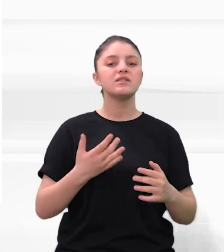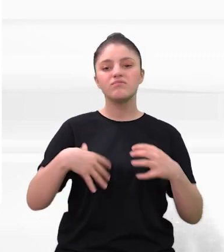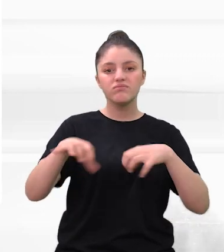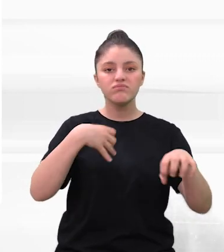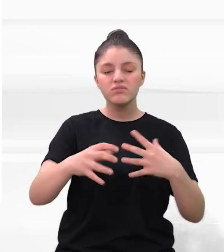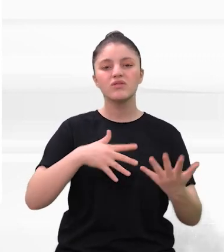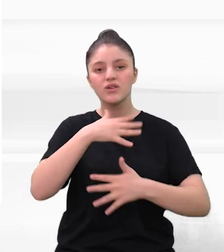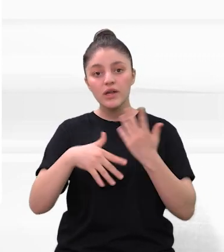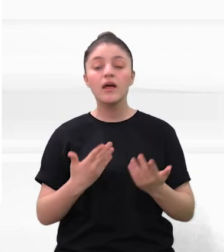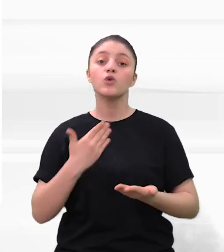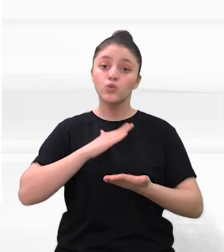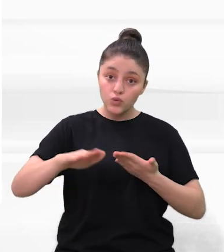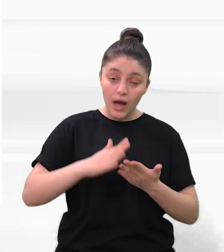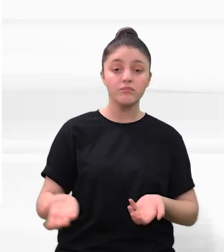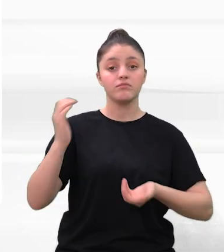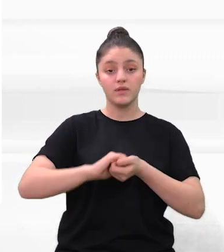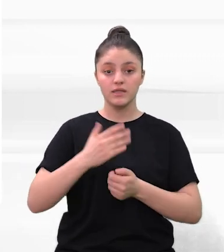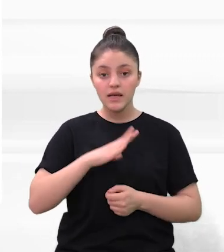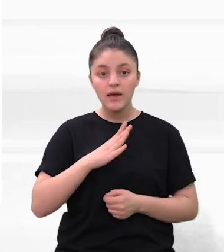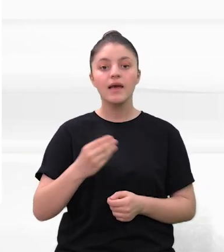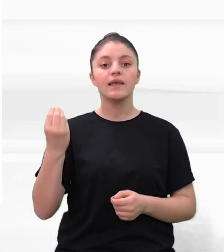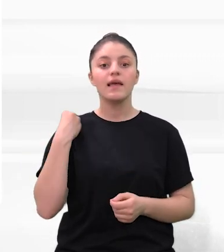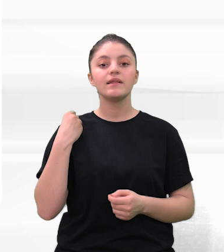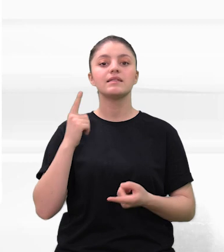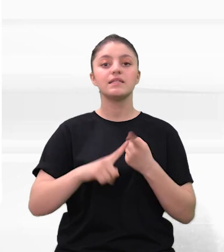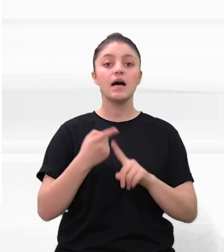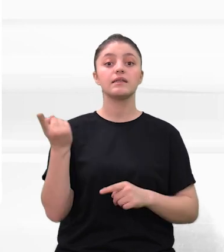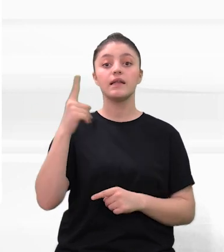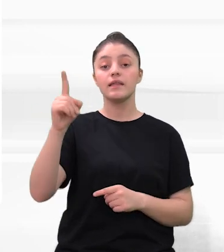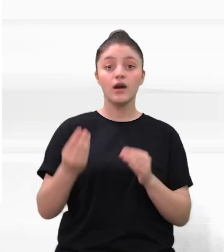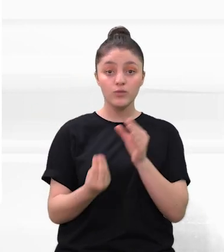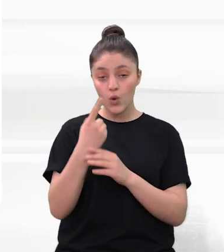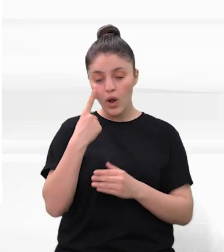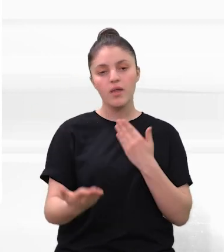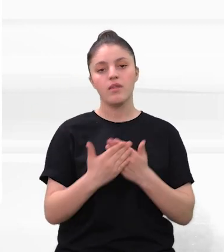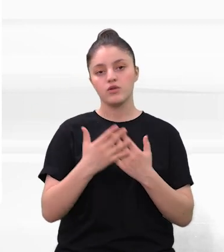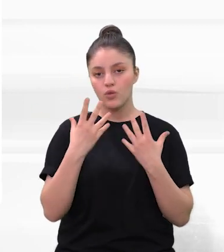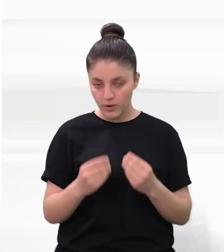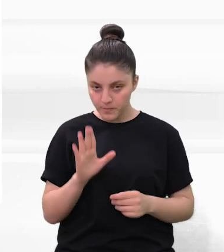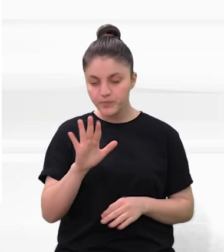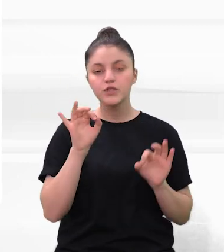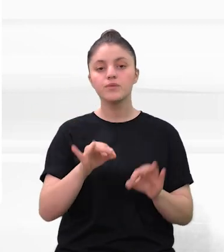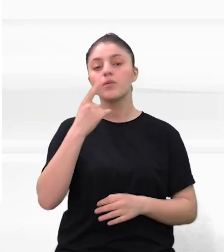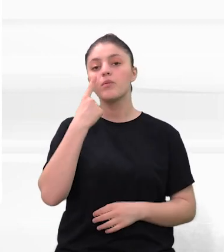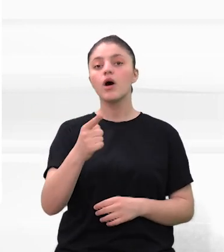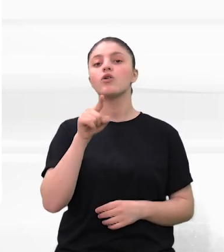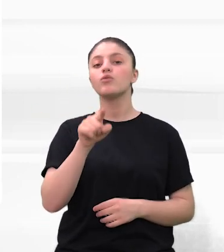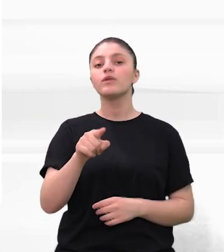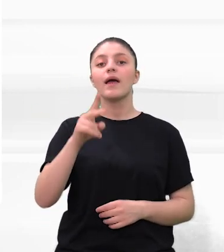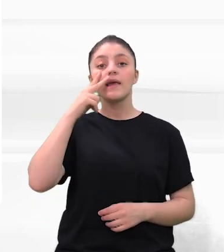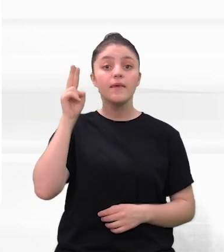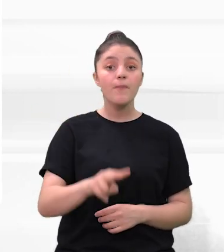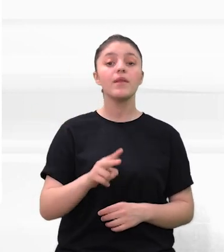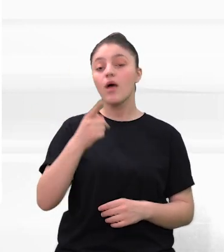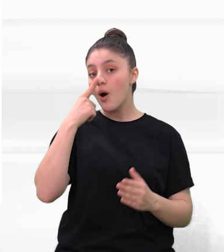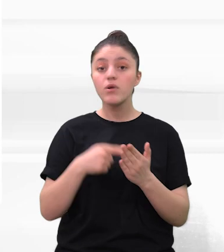bütünlüğü sağlamak yeni siyasi den ortaya çıkması ortam hazırlamak et burada özellikle böyle bir